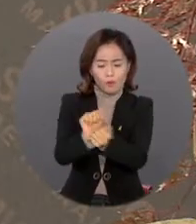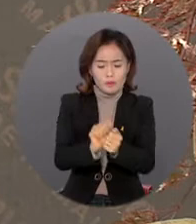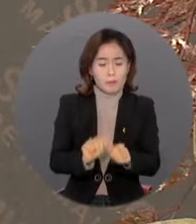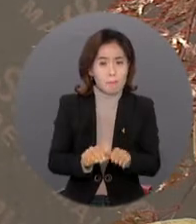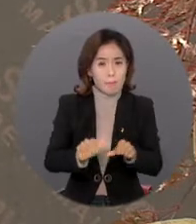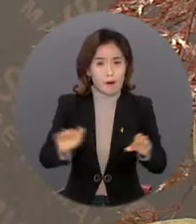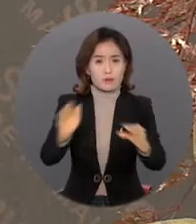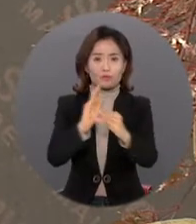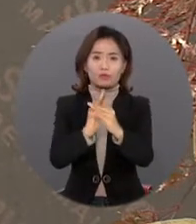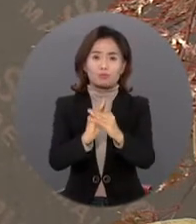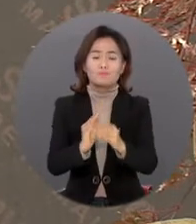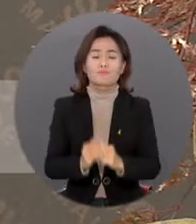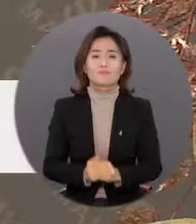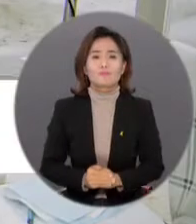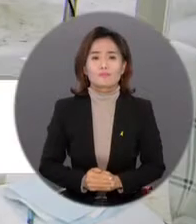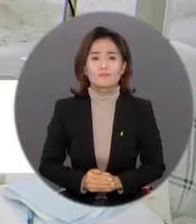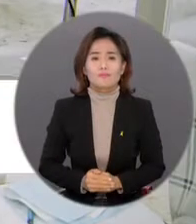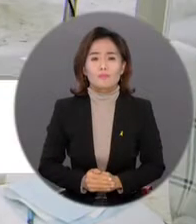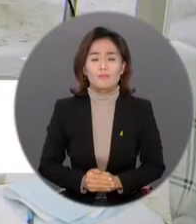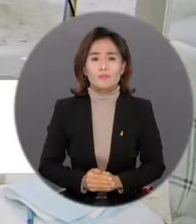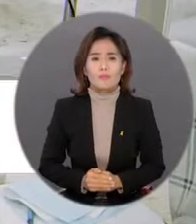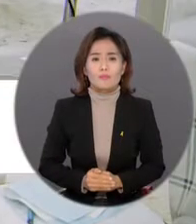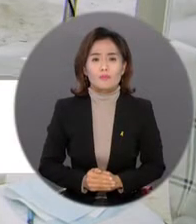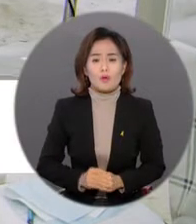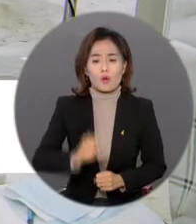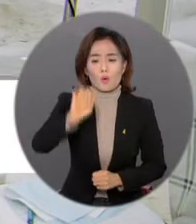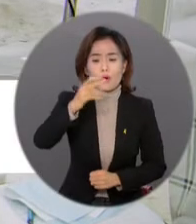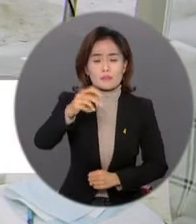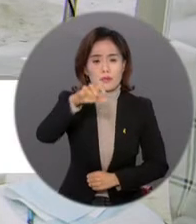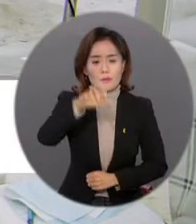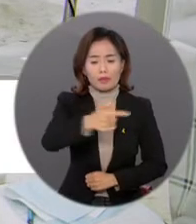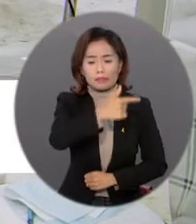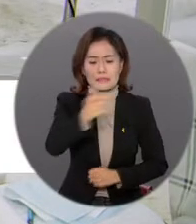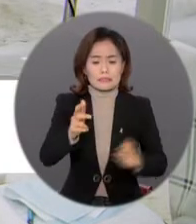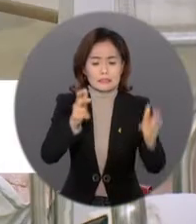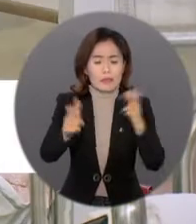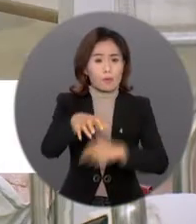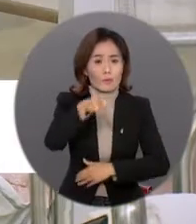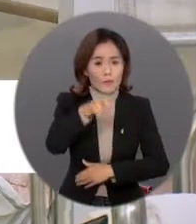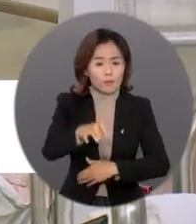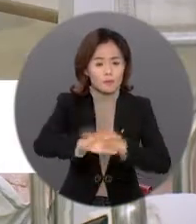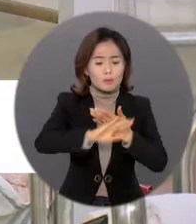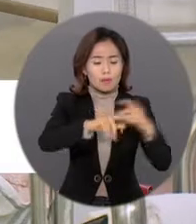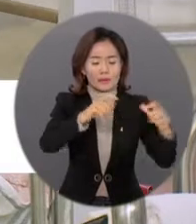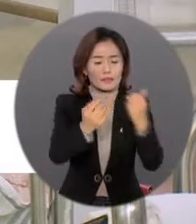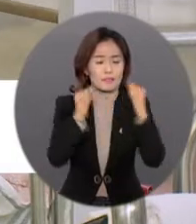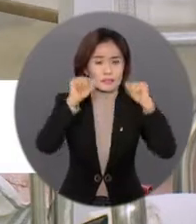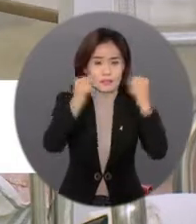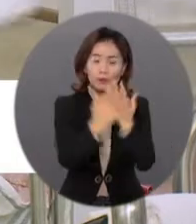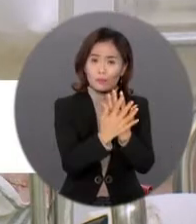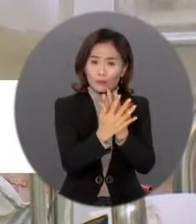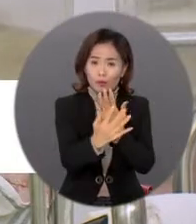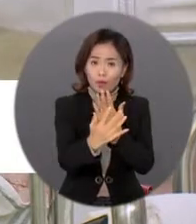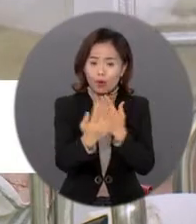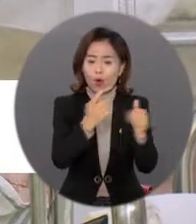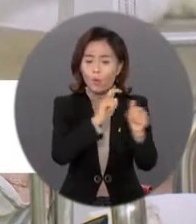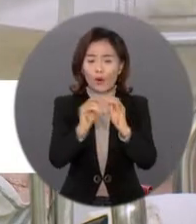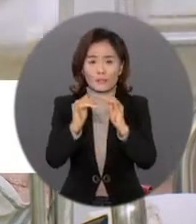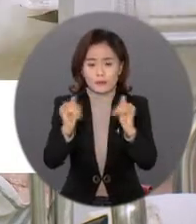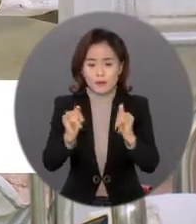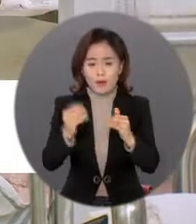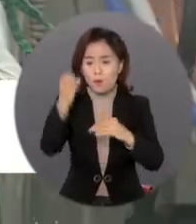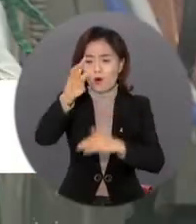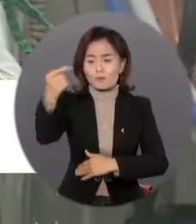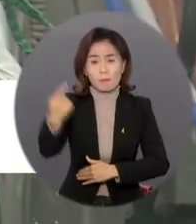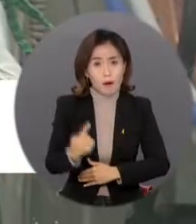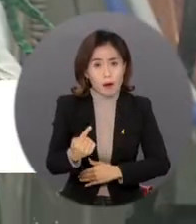이어진 것으로 확인됐습니다. 뿐만 아니라 광산구 소재 대형 사업장, 타지역 체육대회, 타지역 확진자의 광주